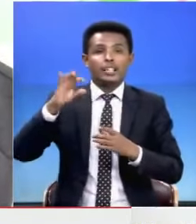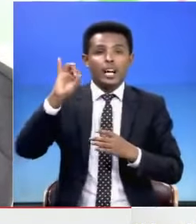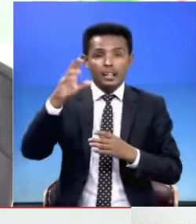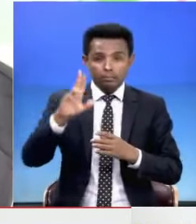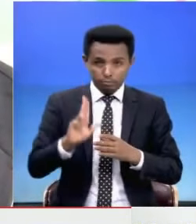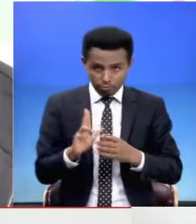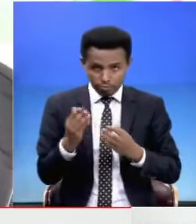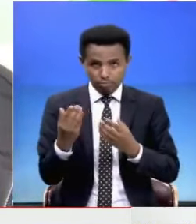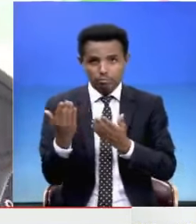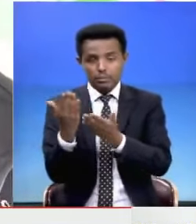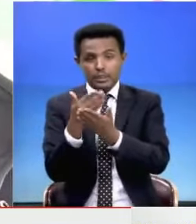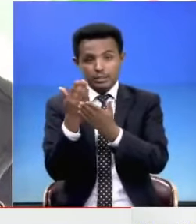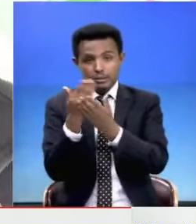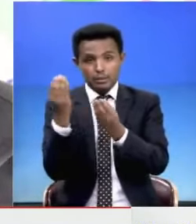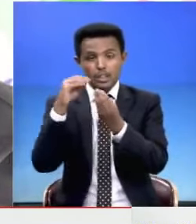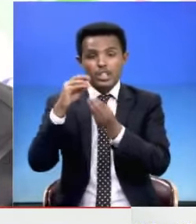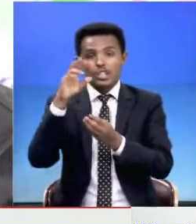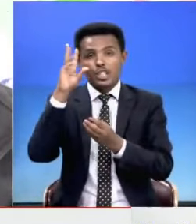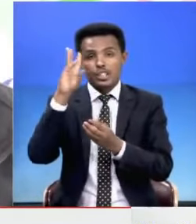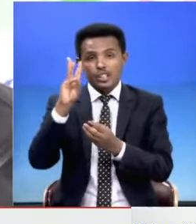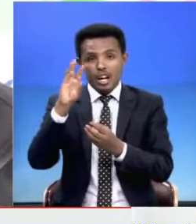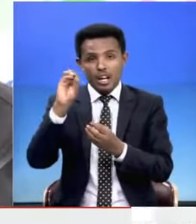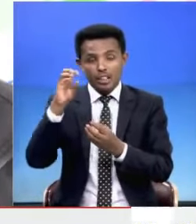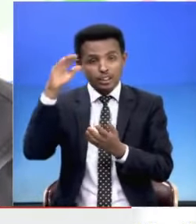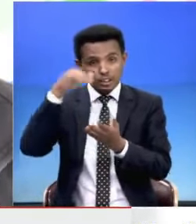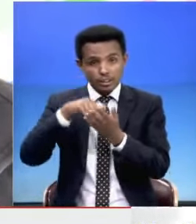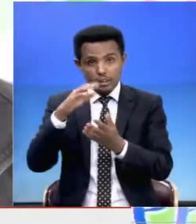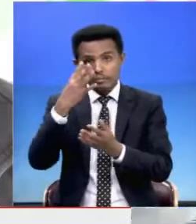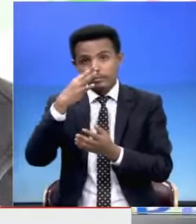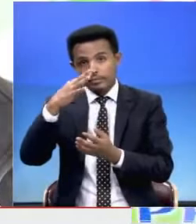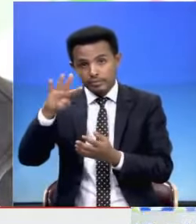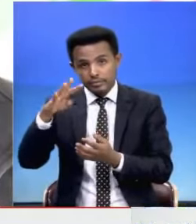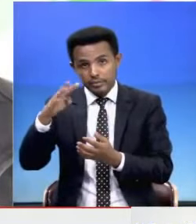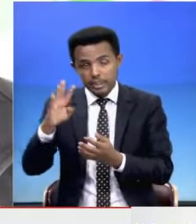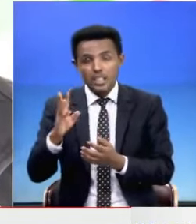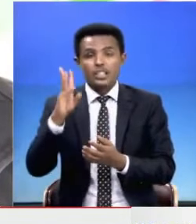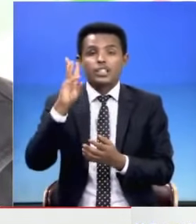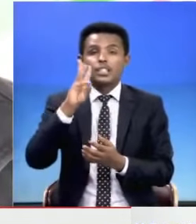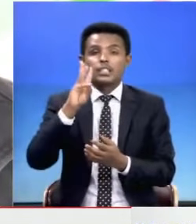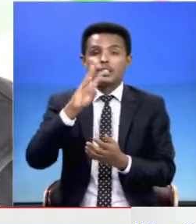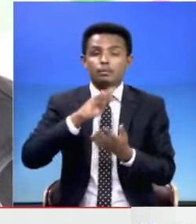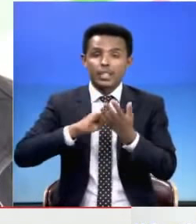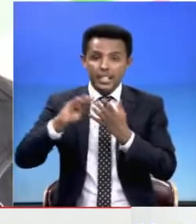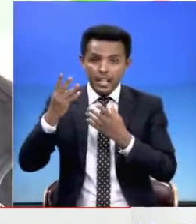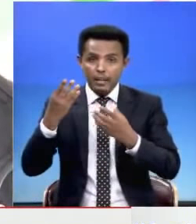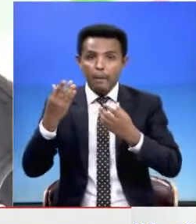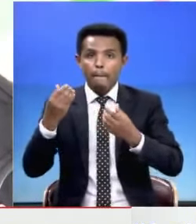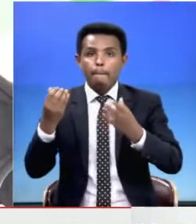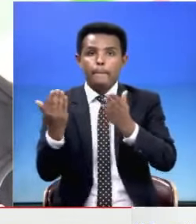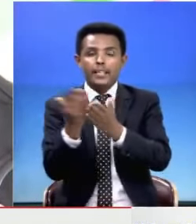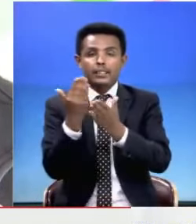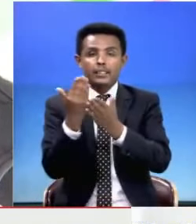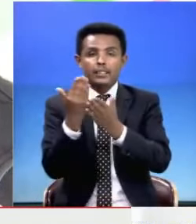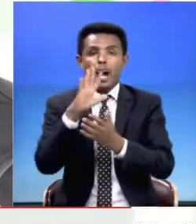ቅመማ ቅመም 60414 ሄክታር በማልማት 6 ሚሊዮን ምርት ለማግኘት፣ በድምሩ